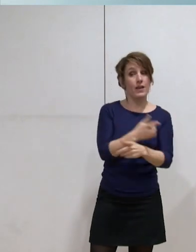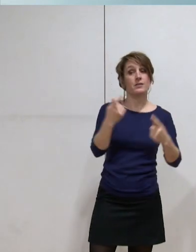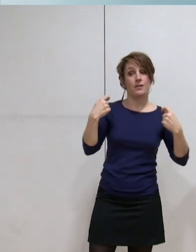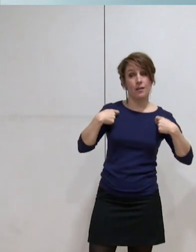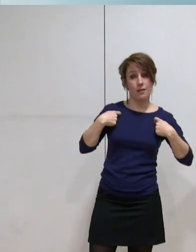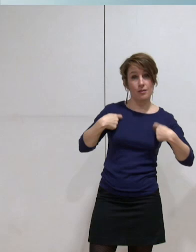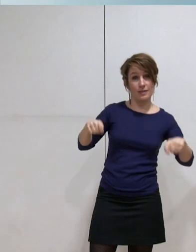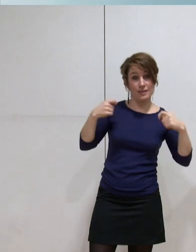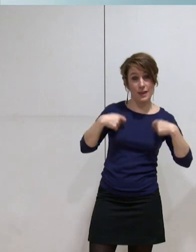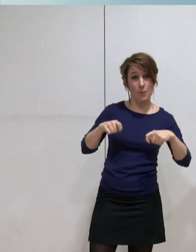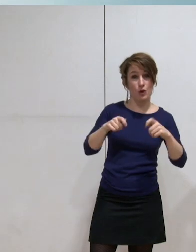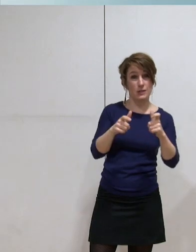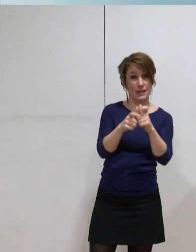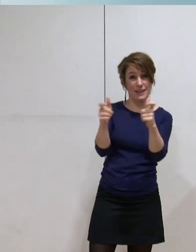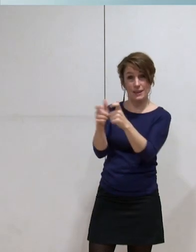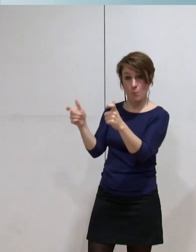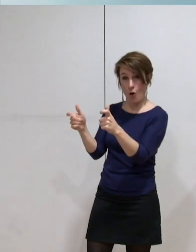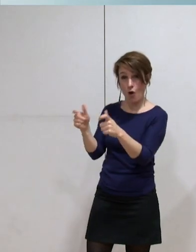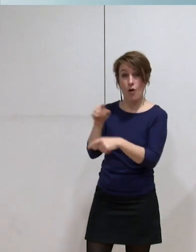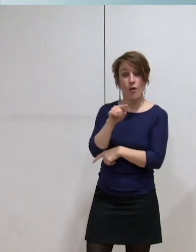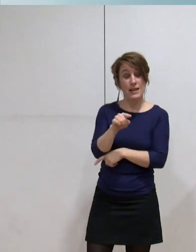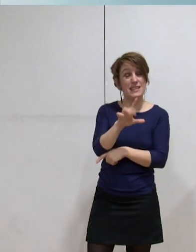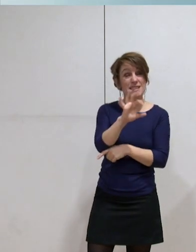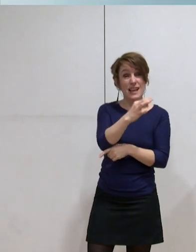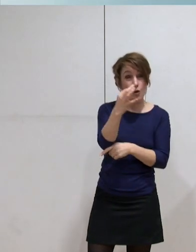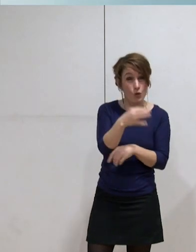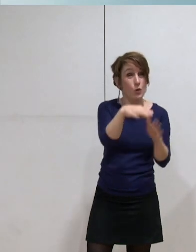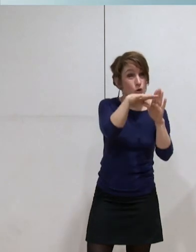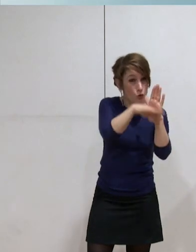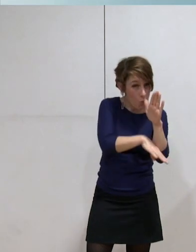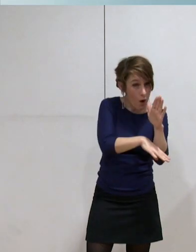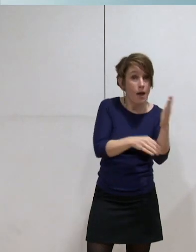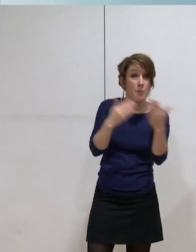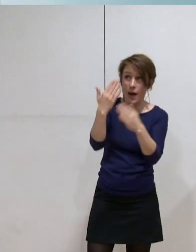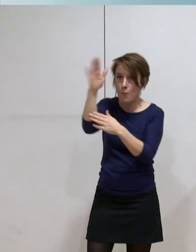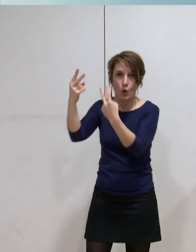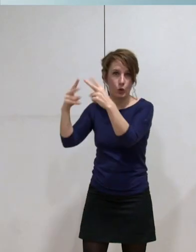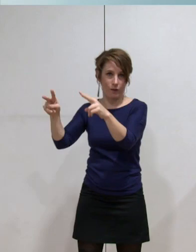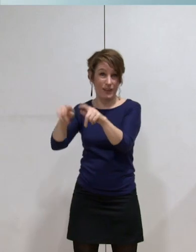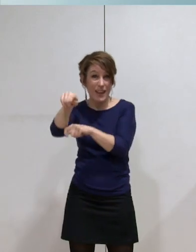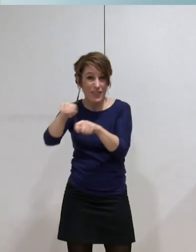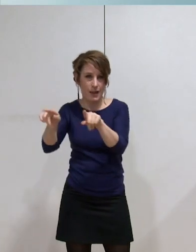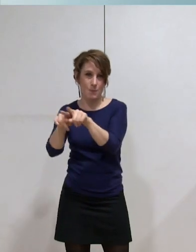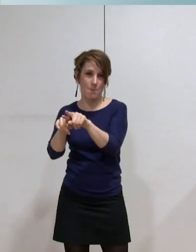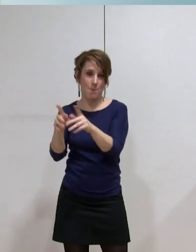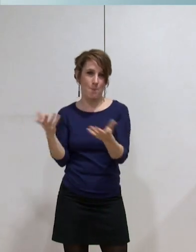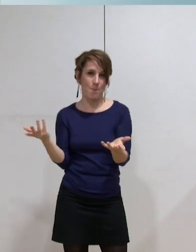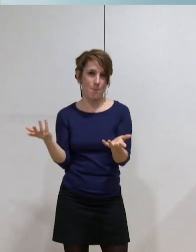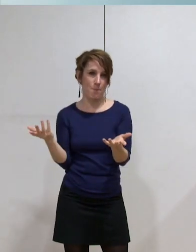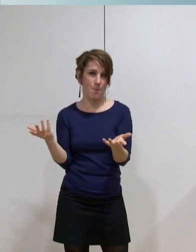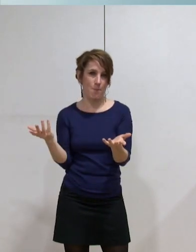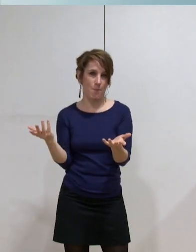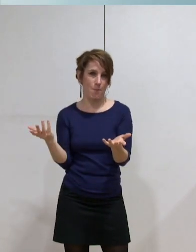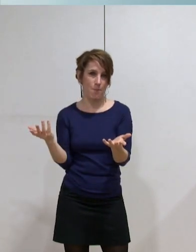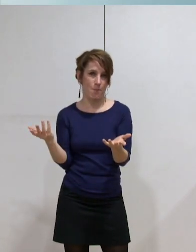elle sont 50 % inférieur à la moyenne de ces mêmes villes tandis